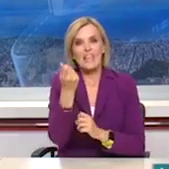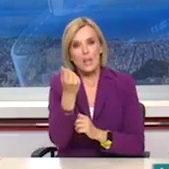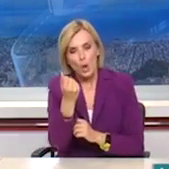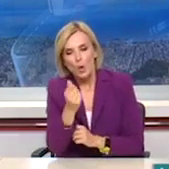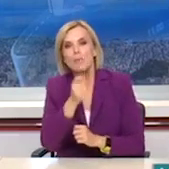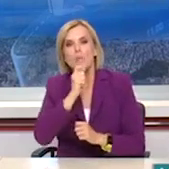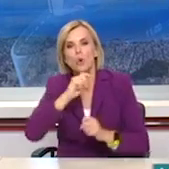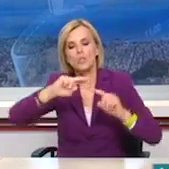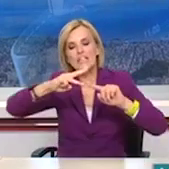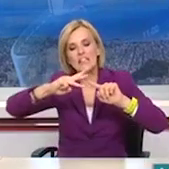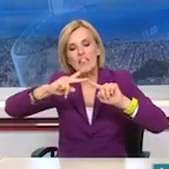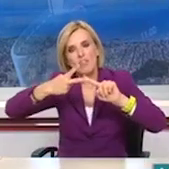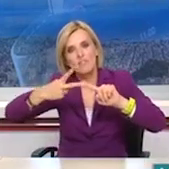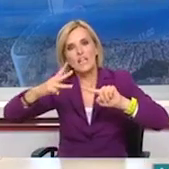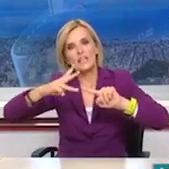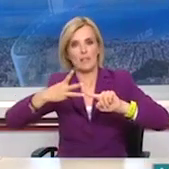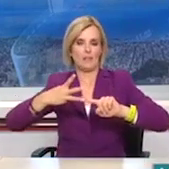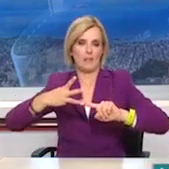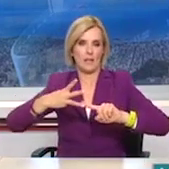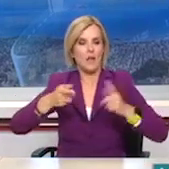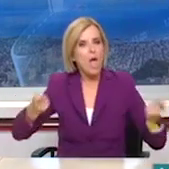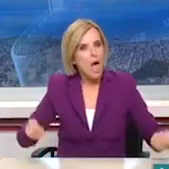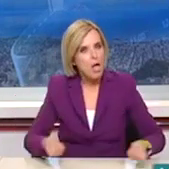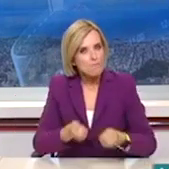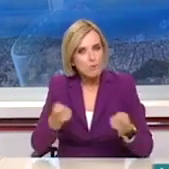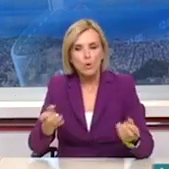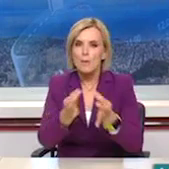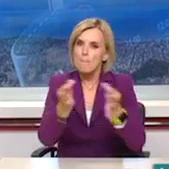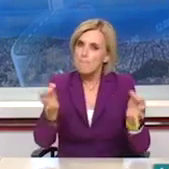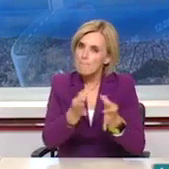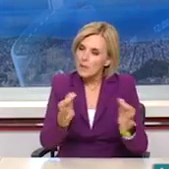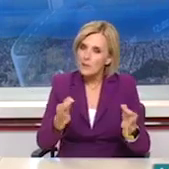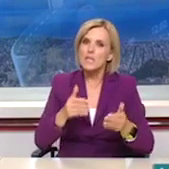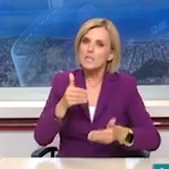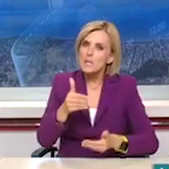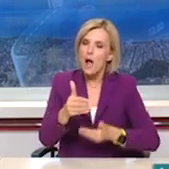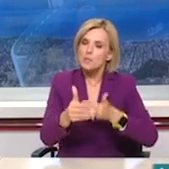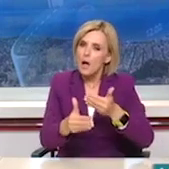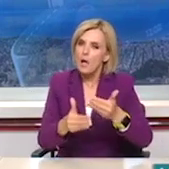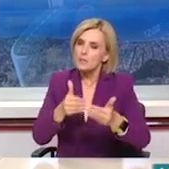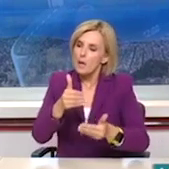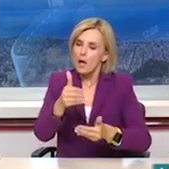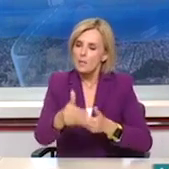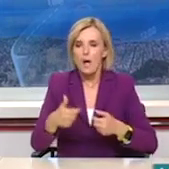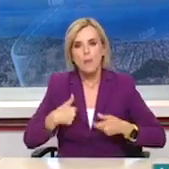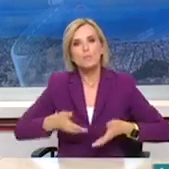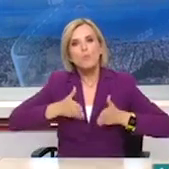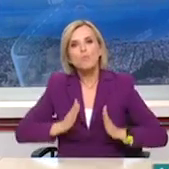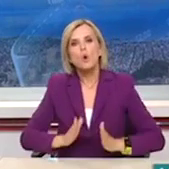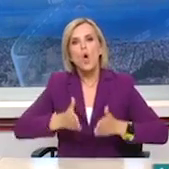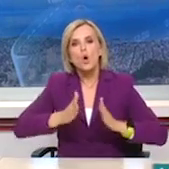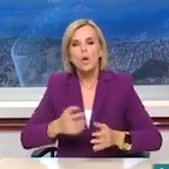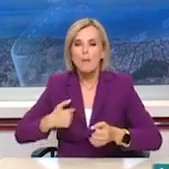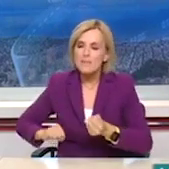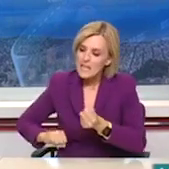ακολουθεί την επιτυχημένη εφαρμογή των περιοριστικών μέτρων και την άρση τους. Νομίζω έτσι θα κινηθούμε. Εμείς θα είμαστε